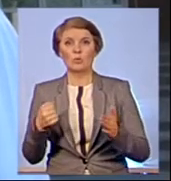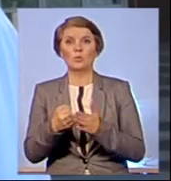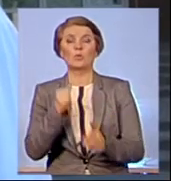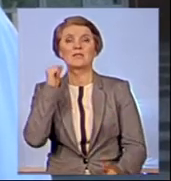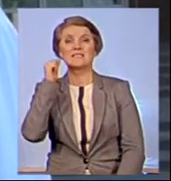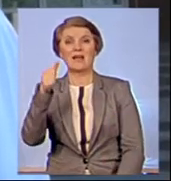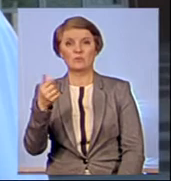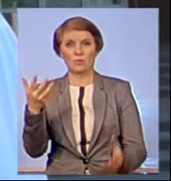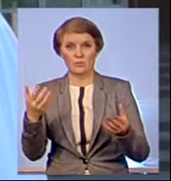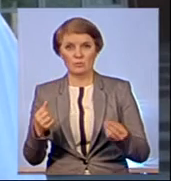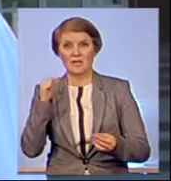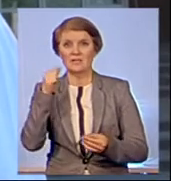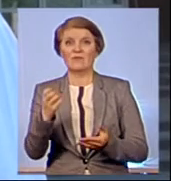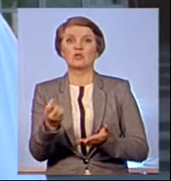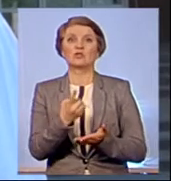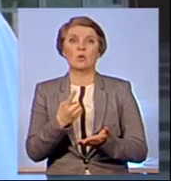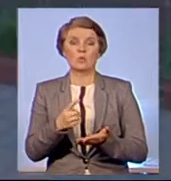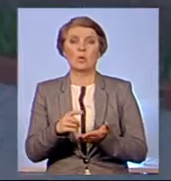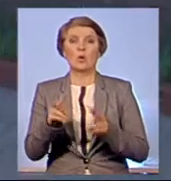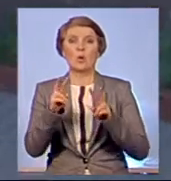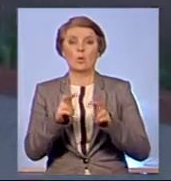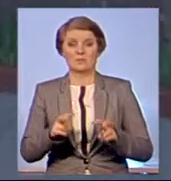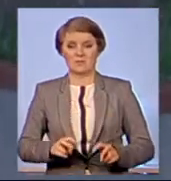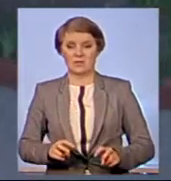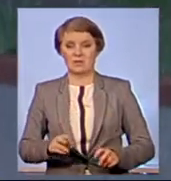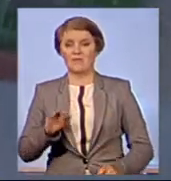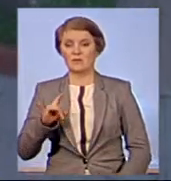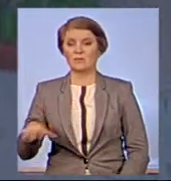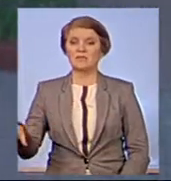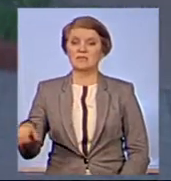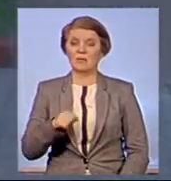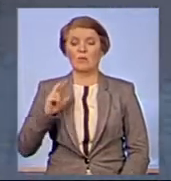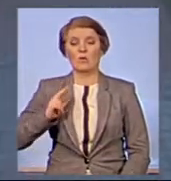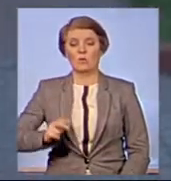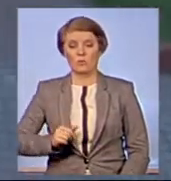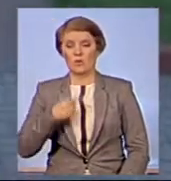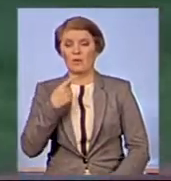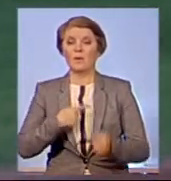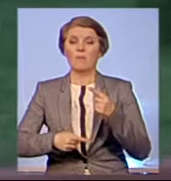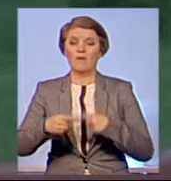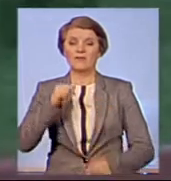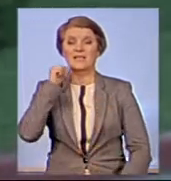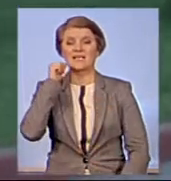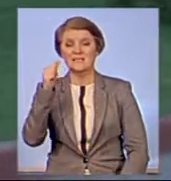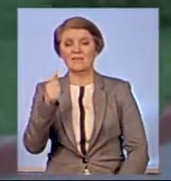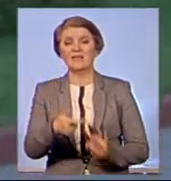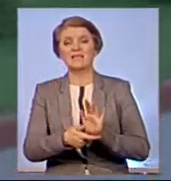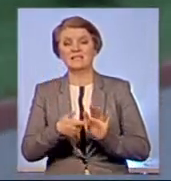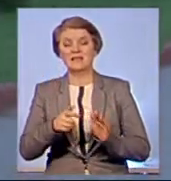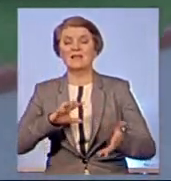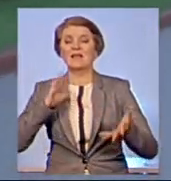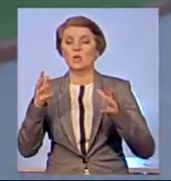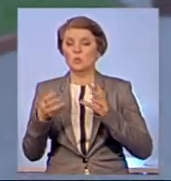завтра ще одне буде клінічне обстеження в динаміці. Володимир забирає доньку з лікарні, каже, повернуться завтра, щоб дізнатися